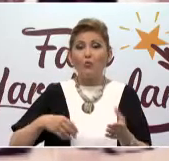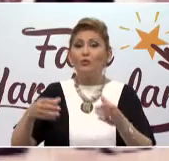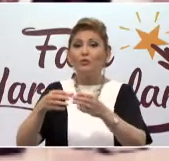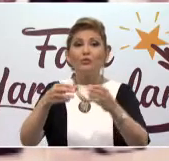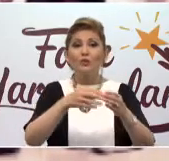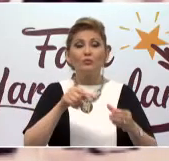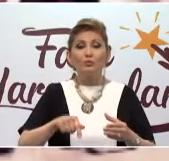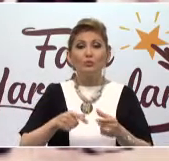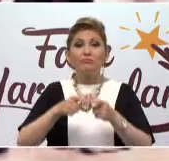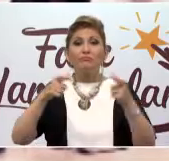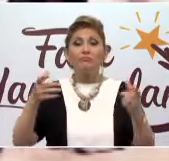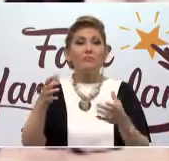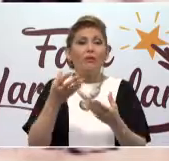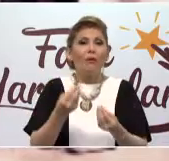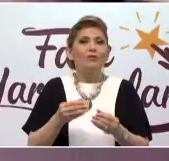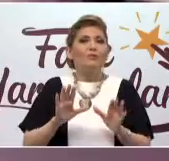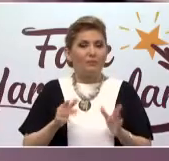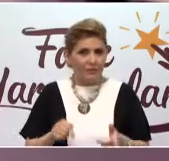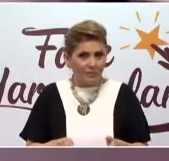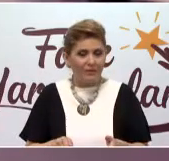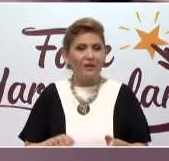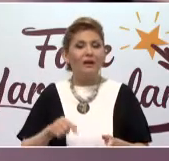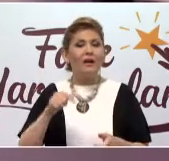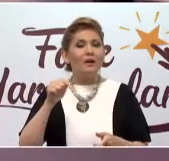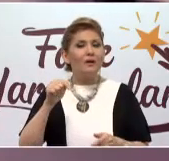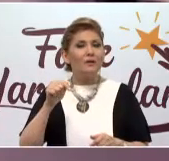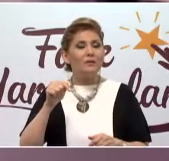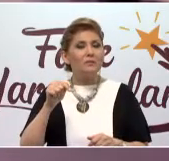alanlarda bunu yakalayamıyoruz ve bunu